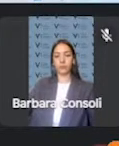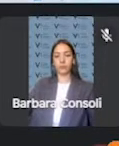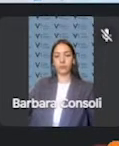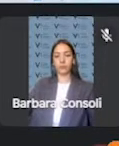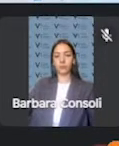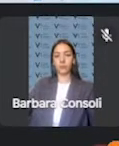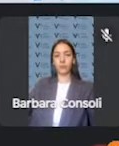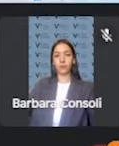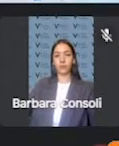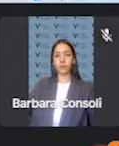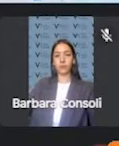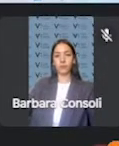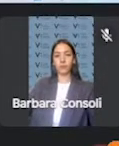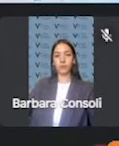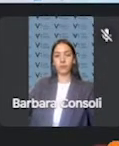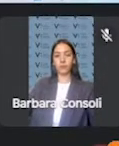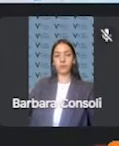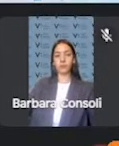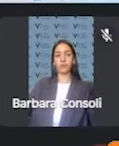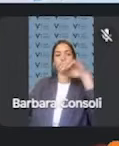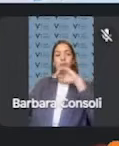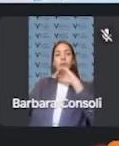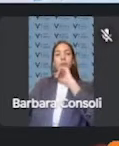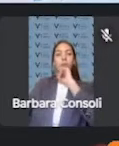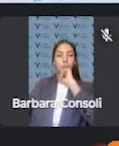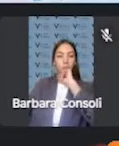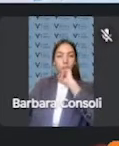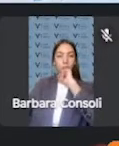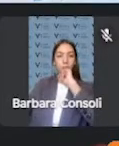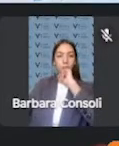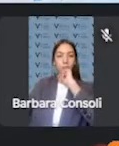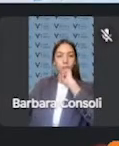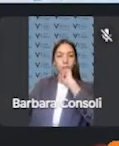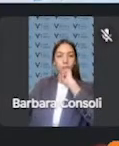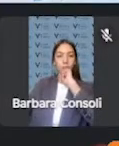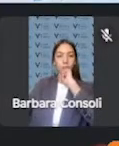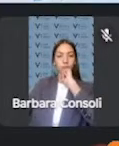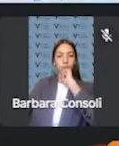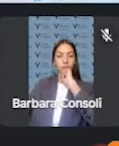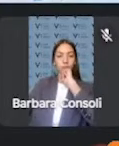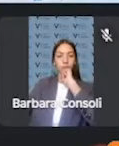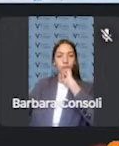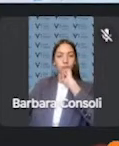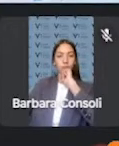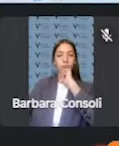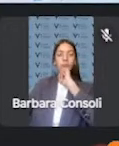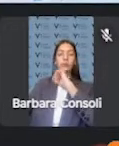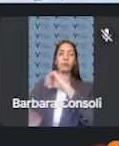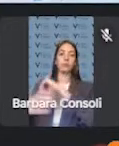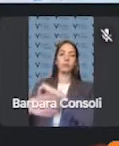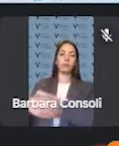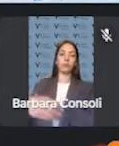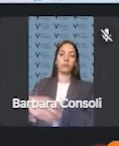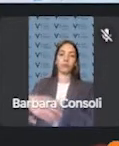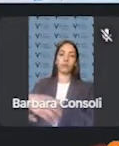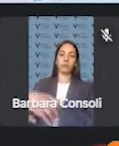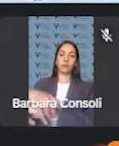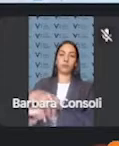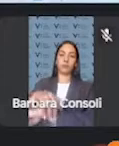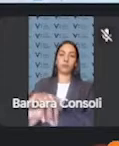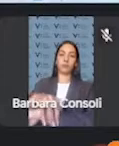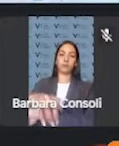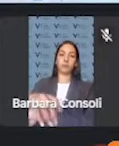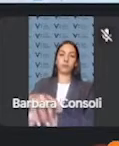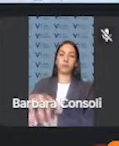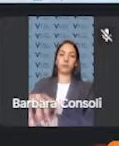Inizierei con il dirvi, e lo avete già visto nel video, che siamo un Ateneo che